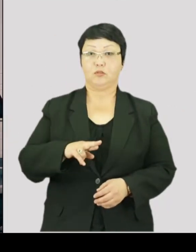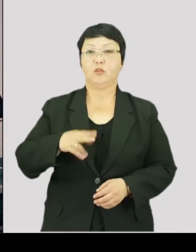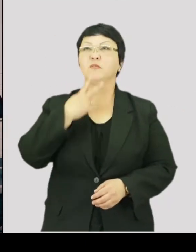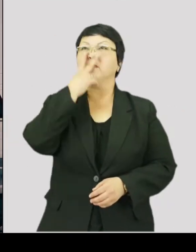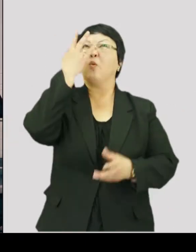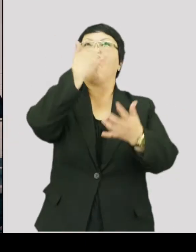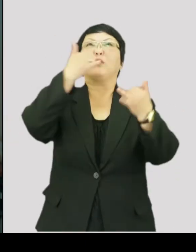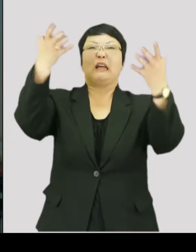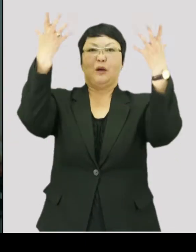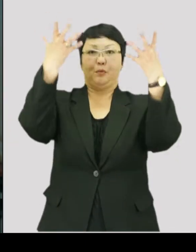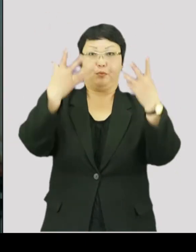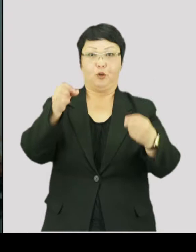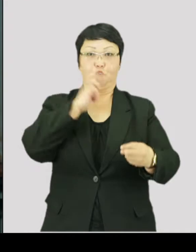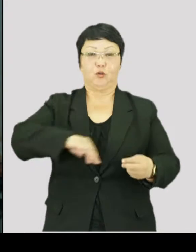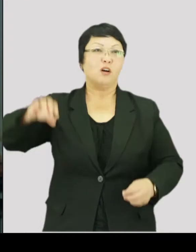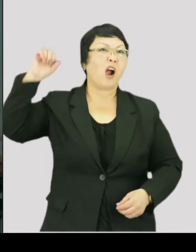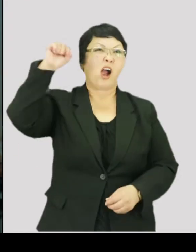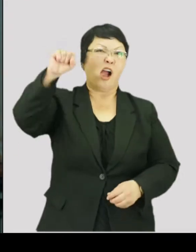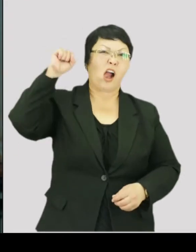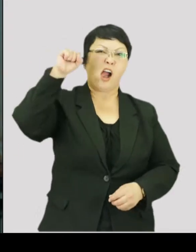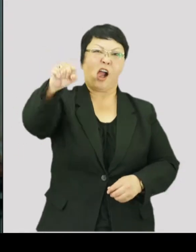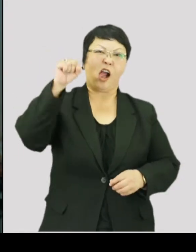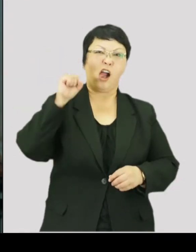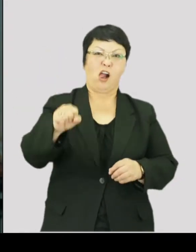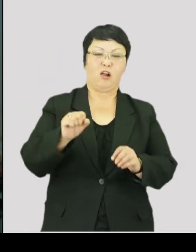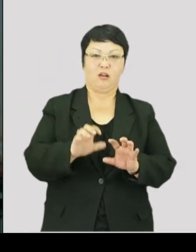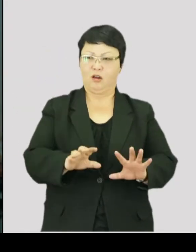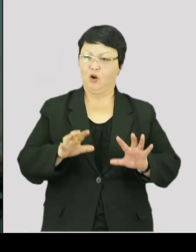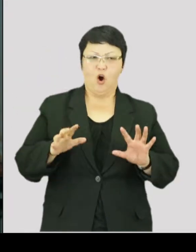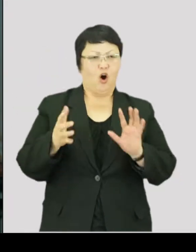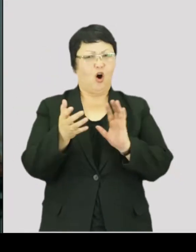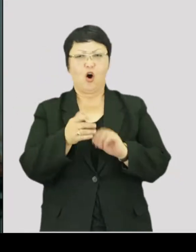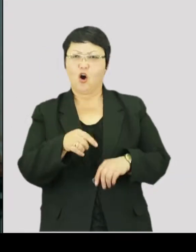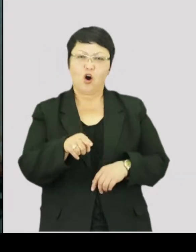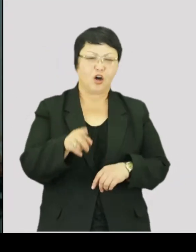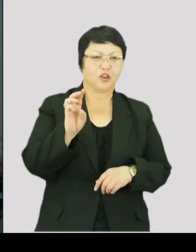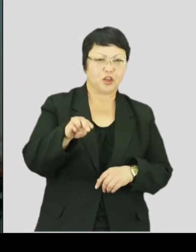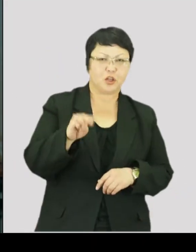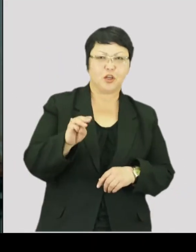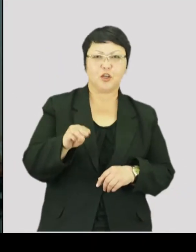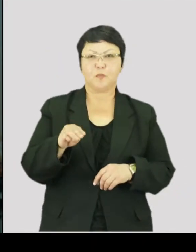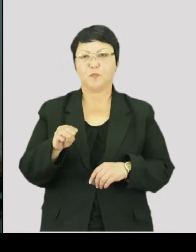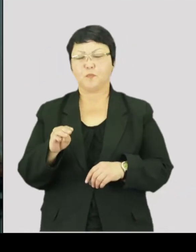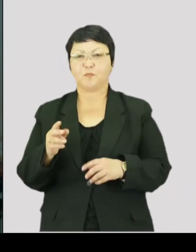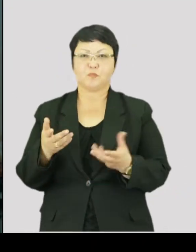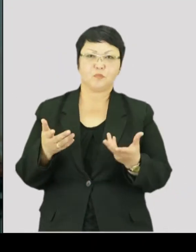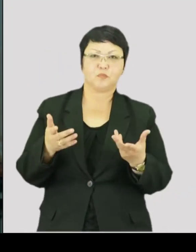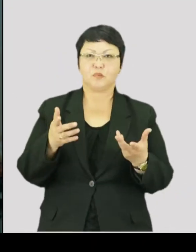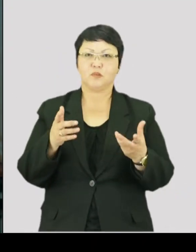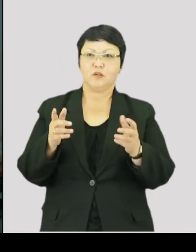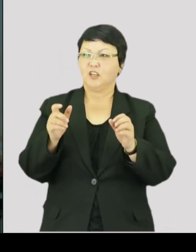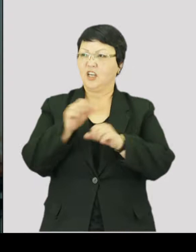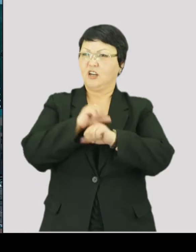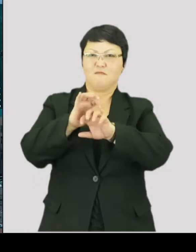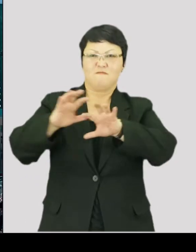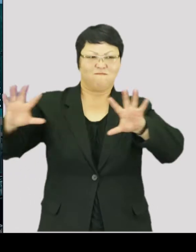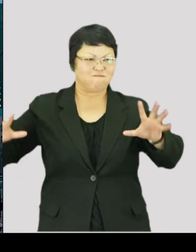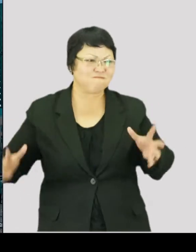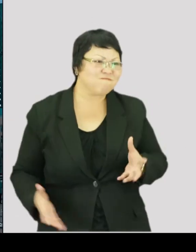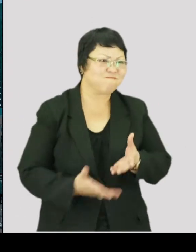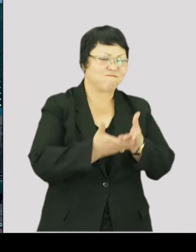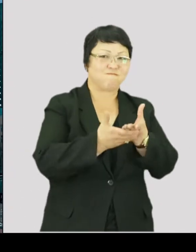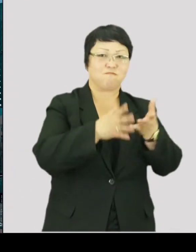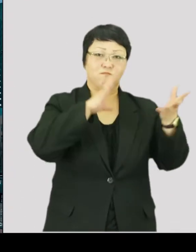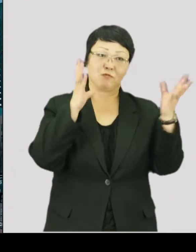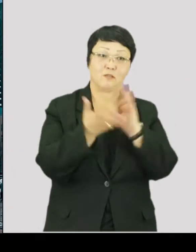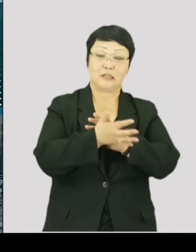байсан утгааны эсрэг 20 мянга гэд нилээдгүй шуугаад одоо нилээдгүй тийм маасаар дэмжлэг авсан хэдиж тийм